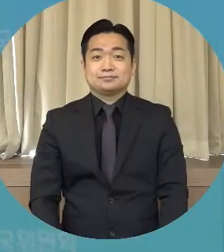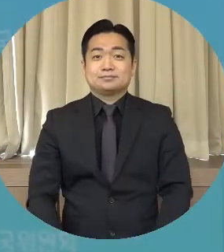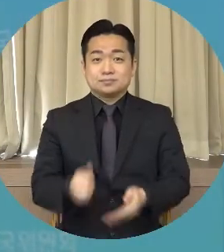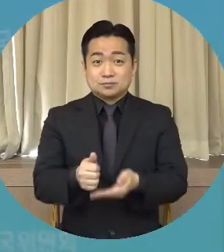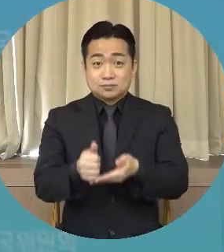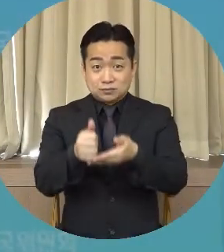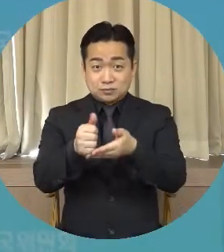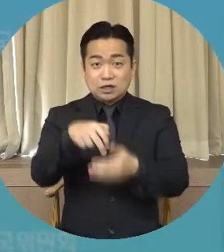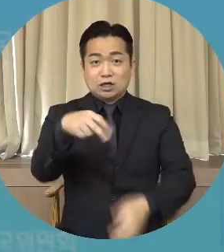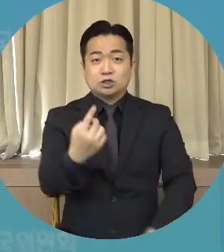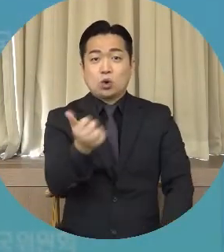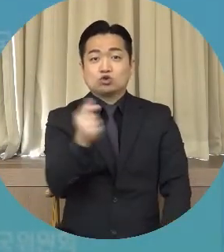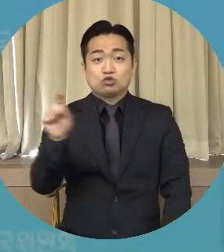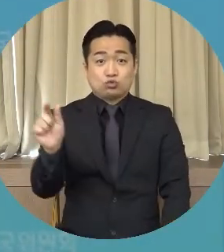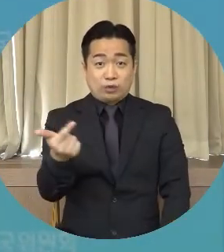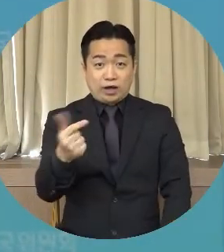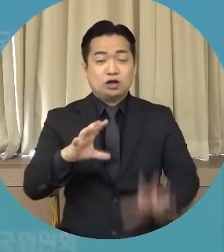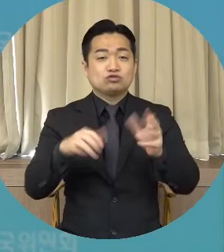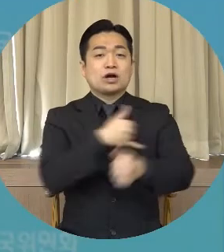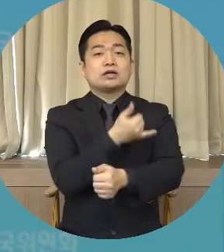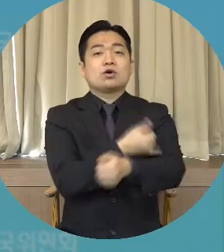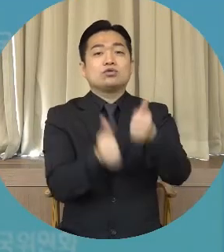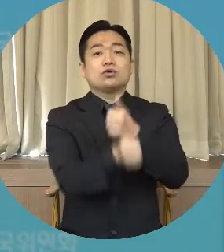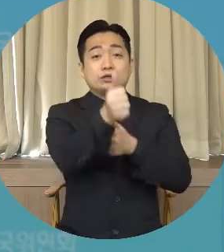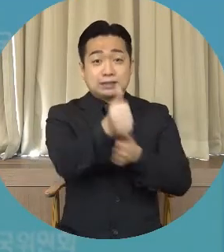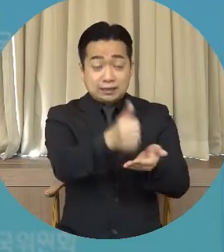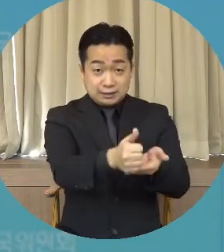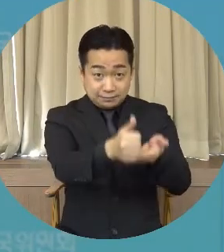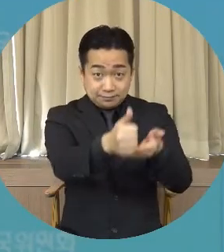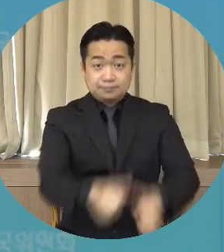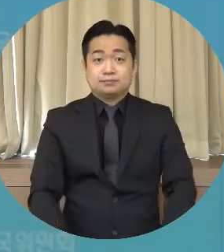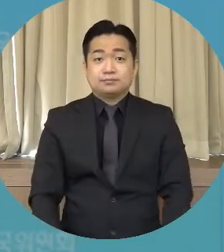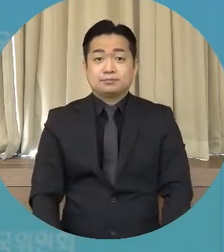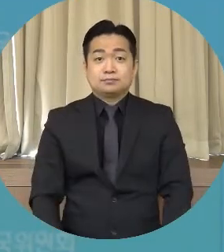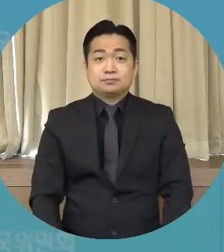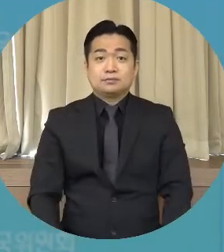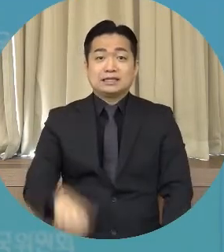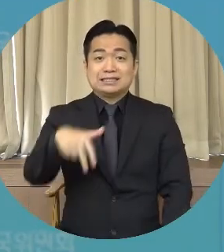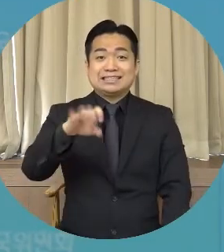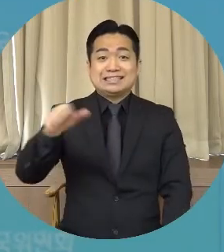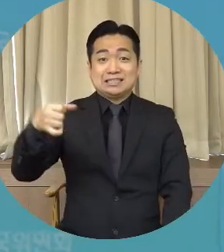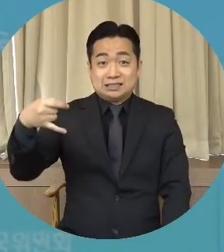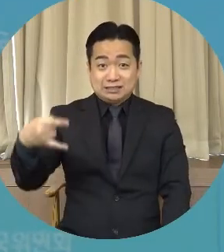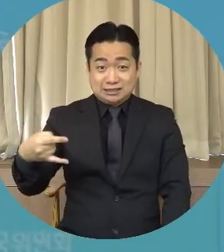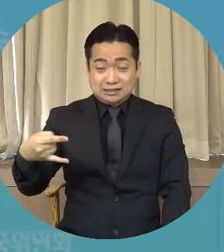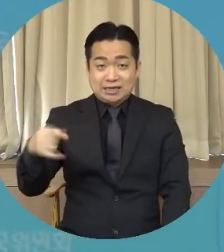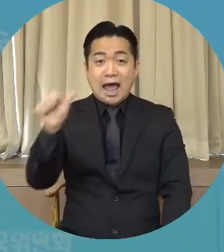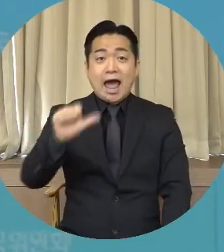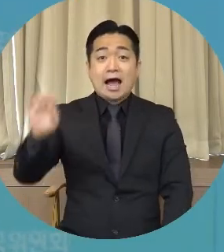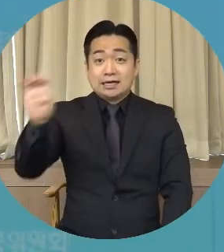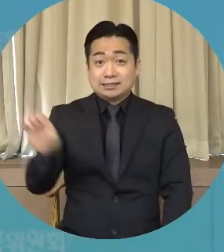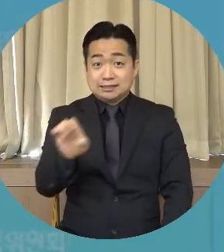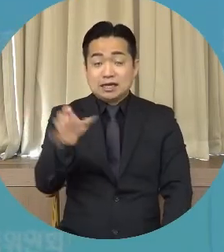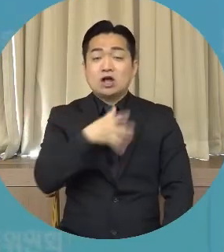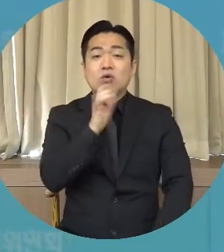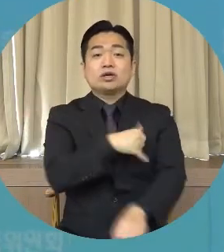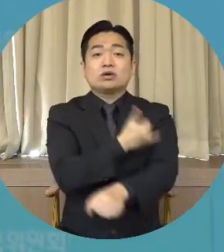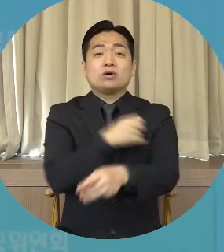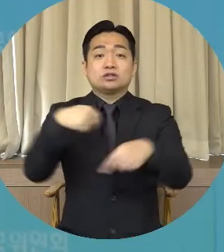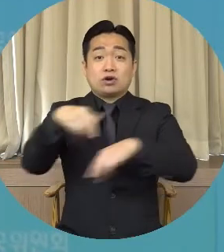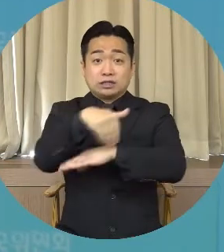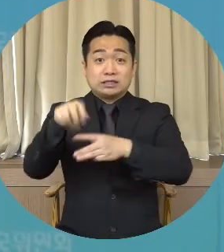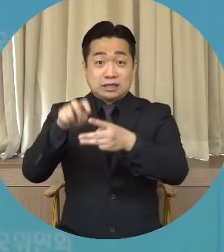존경하는 송두환 국가인권위원회 위원장님, 지은이 아셈 노인인권정책센터 원장님,